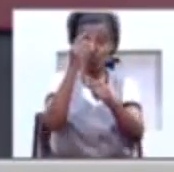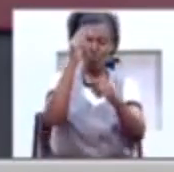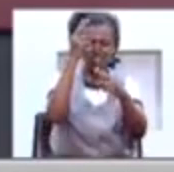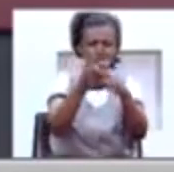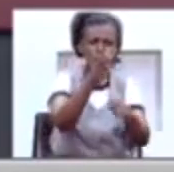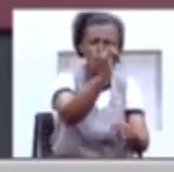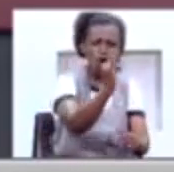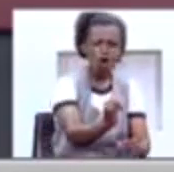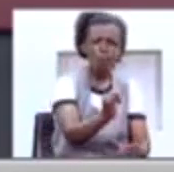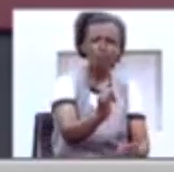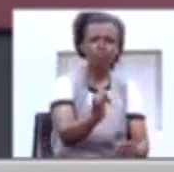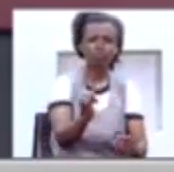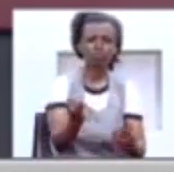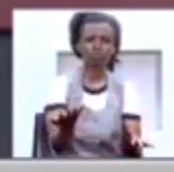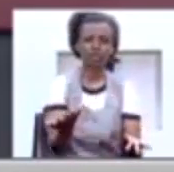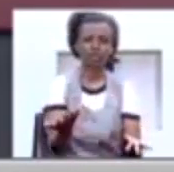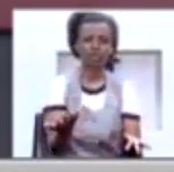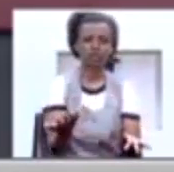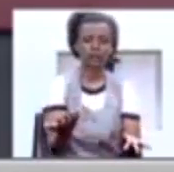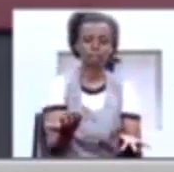umututsi kubera niyo mpamvu se mwicyangombwa